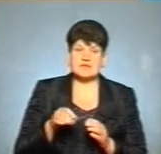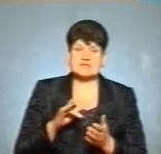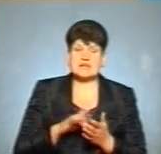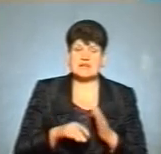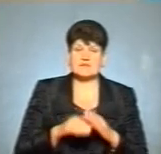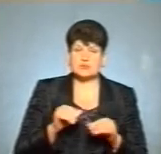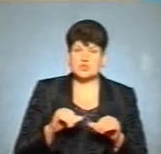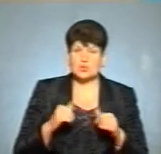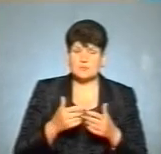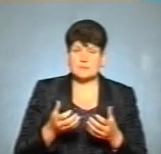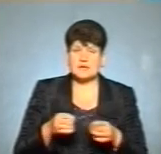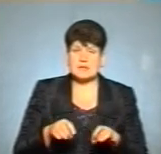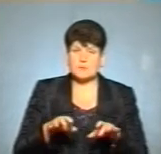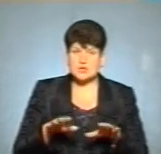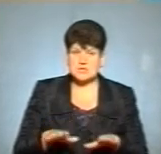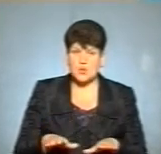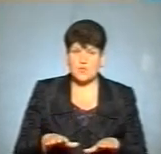комісія прийняла постанову,